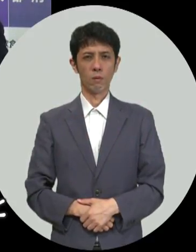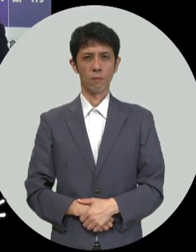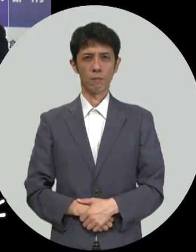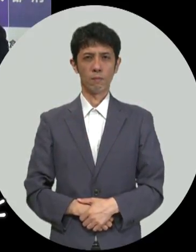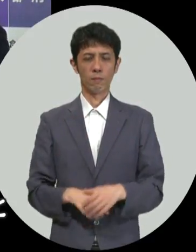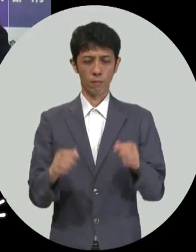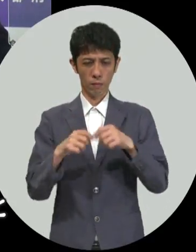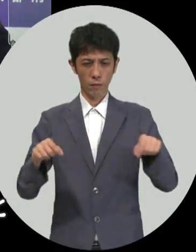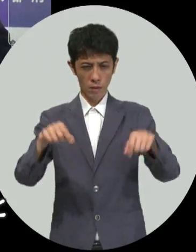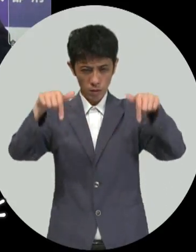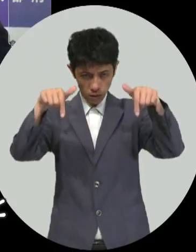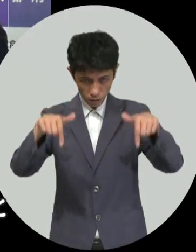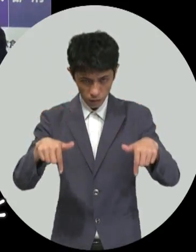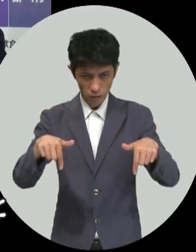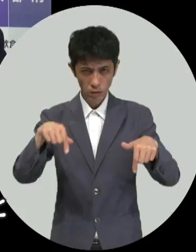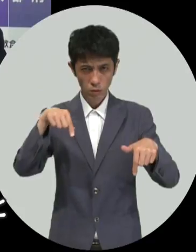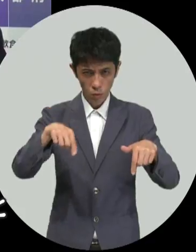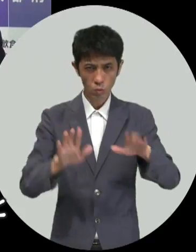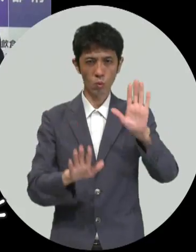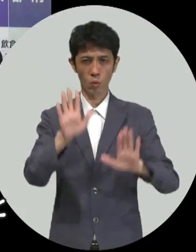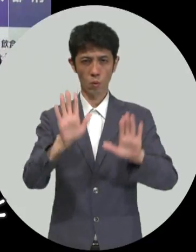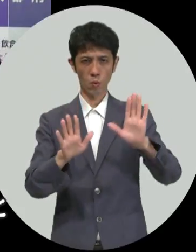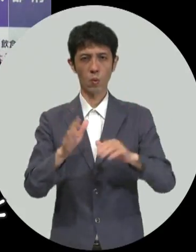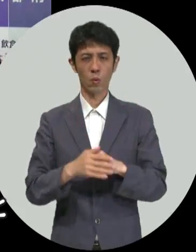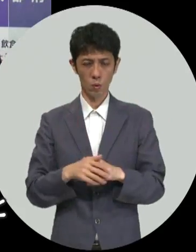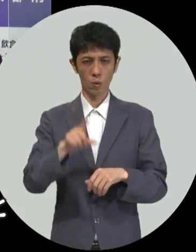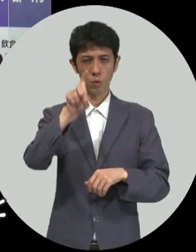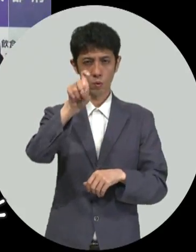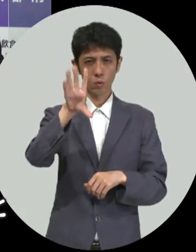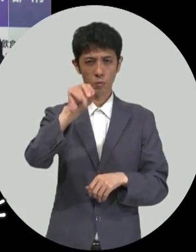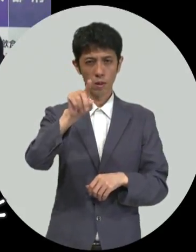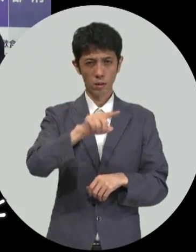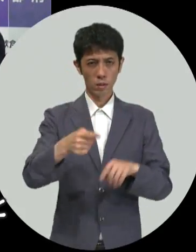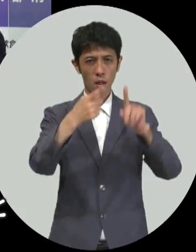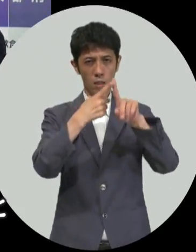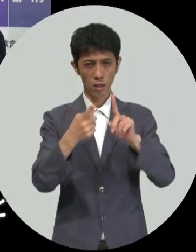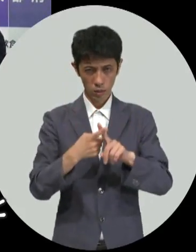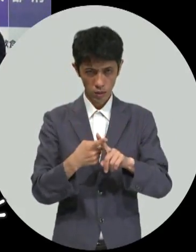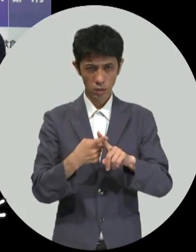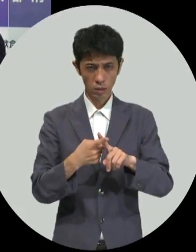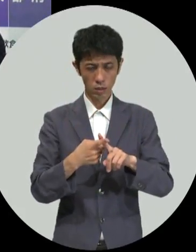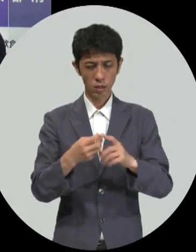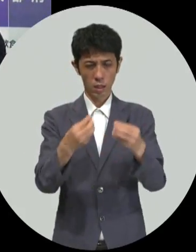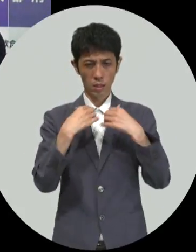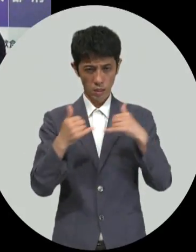感染の状況でございますけれども、10万人あたりの感染者数の推移を見ますと、